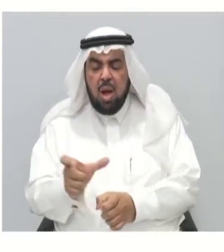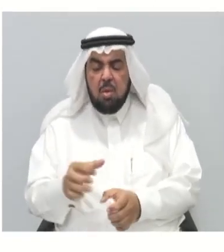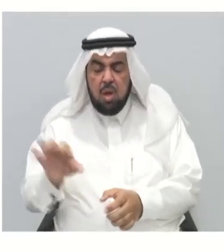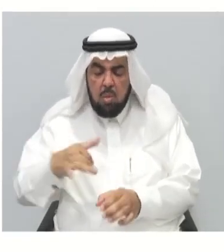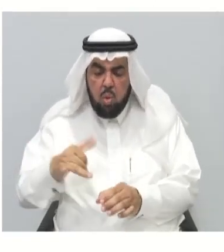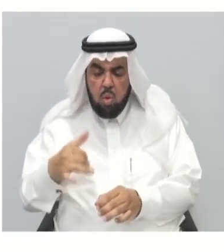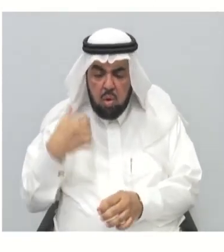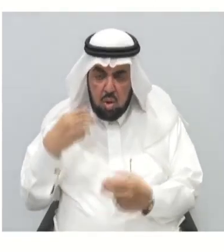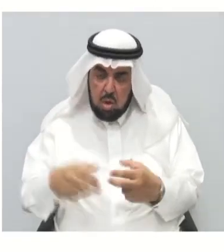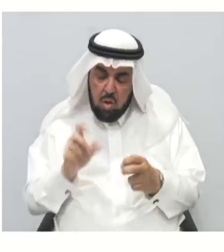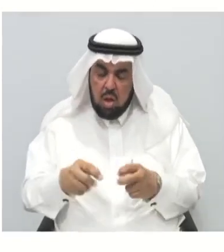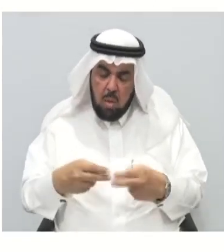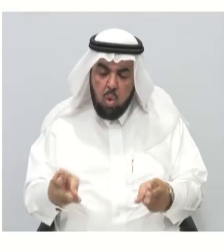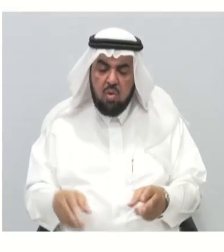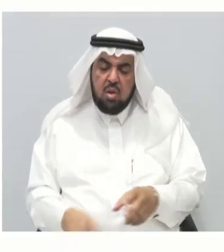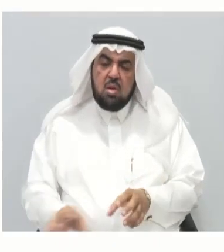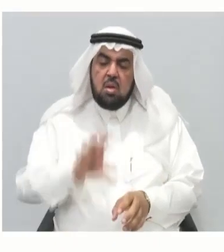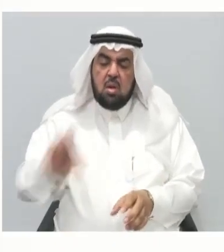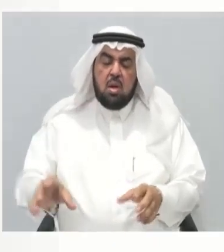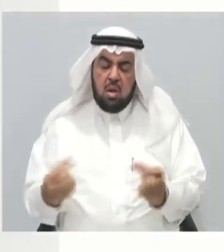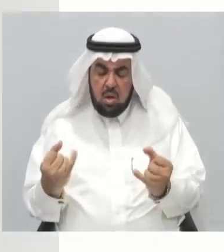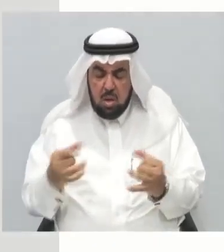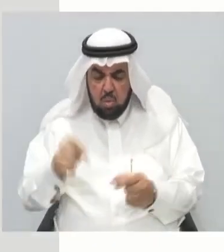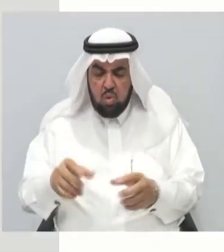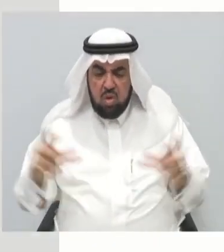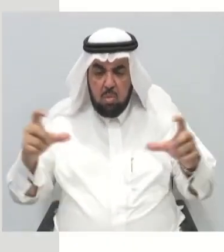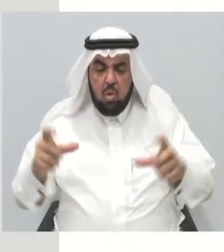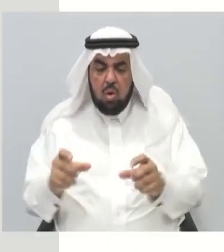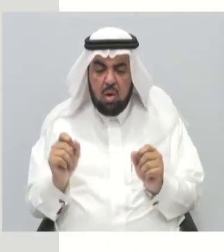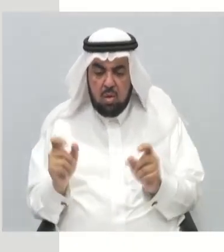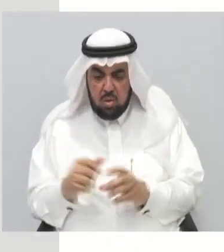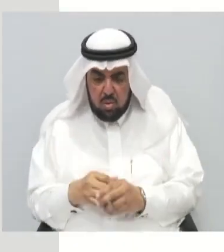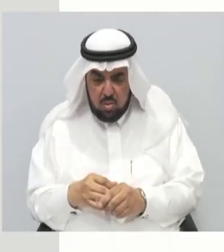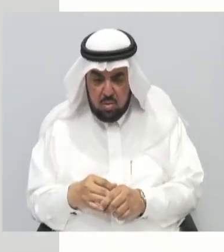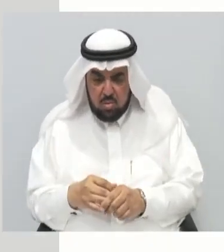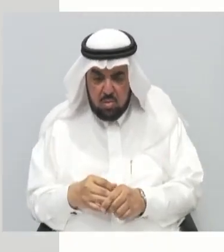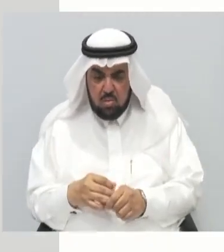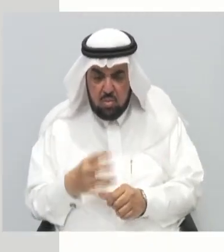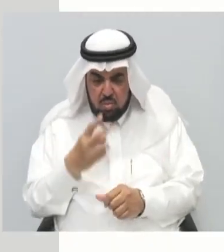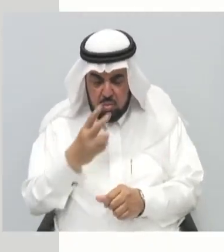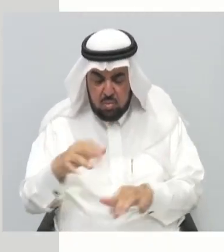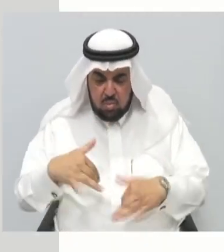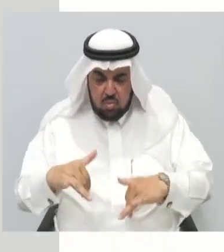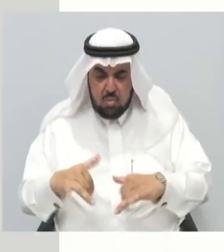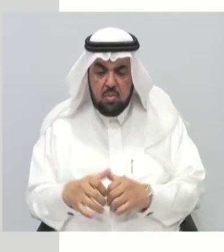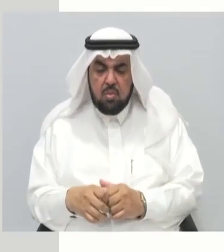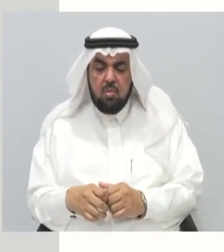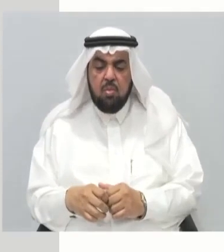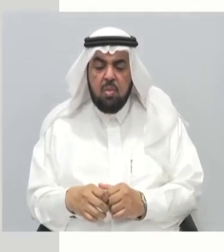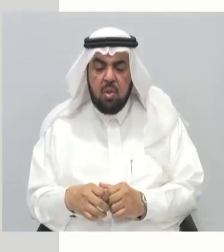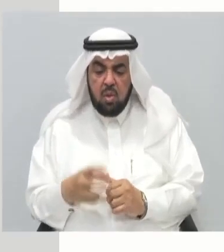موافق مباشره تنتقل الى حسابك الموجود في الموقع دعنا نلاحظ الطريقه